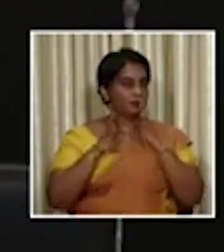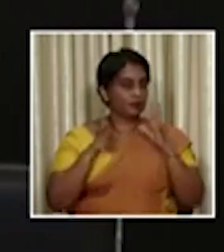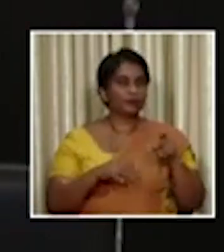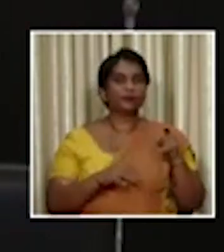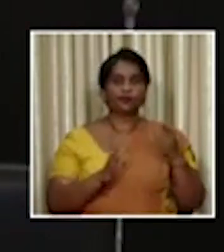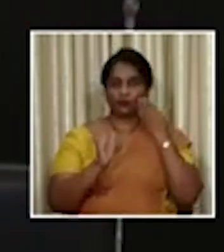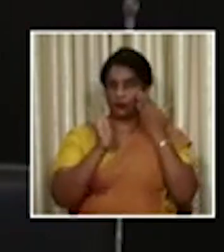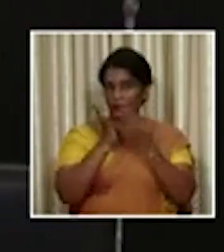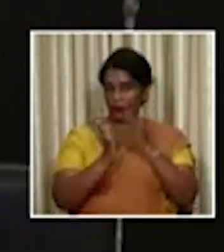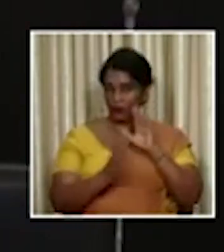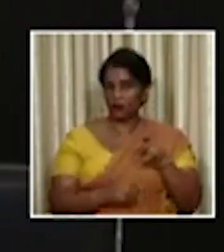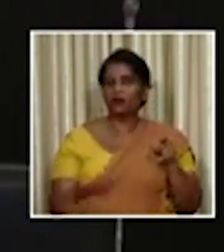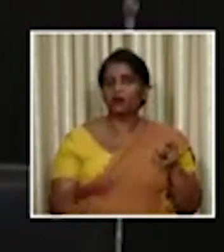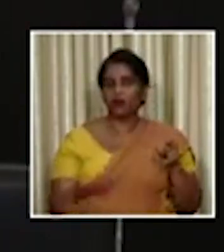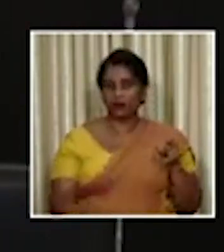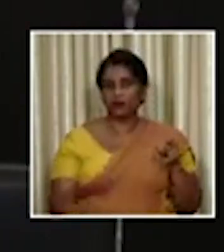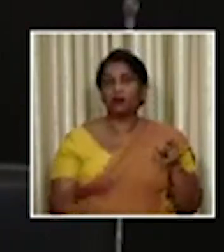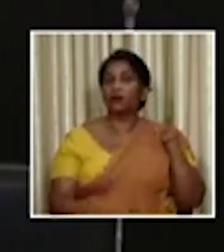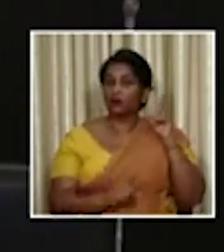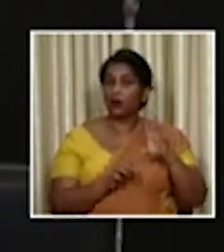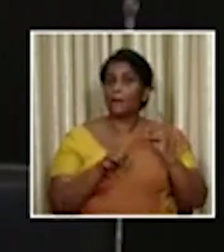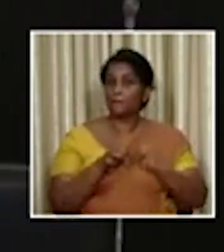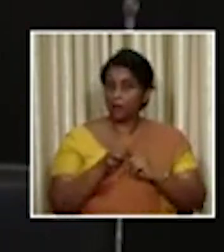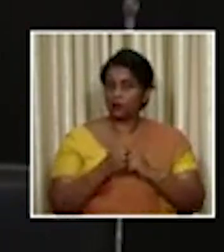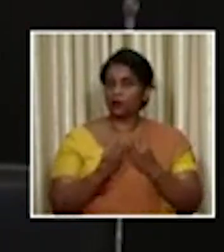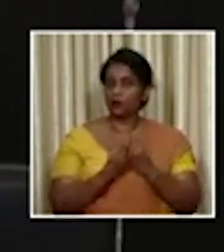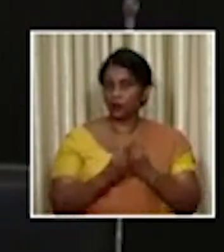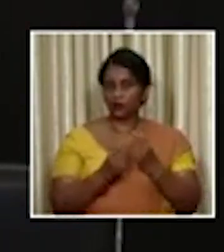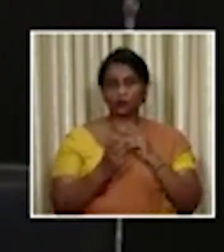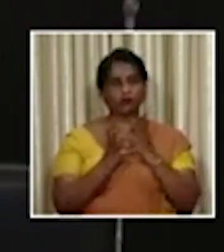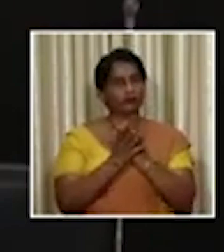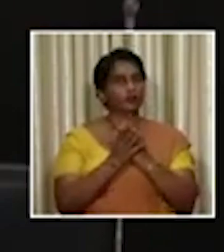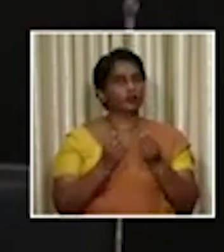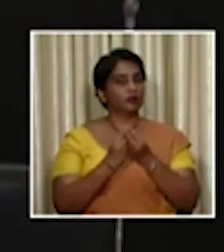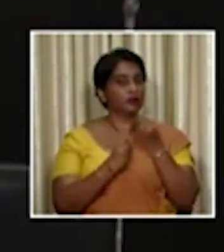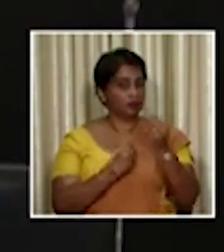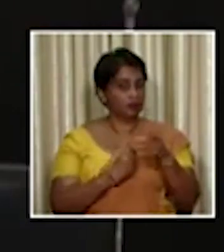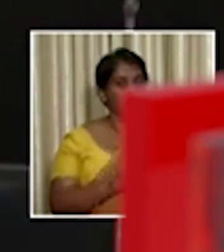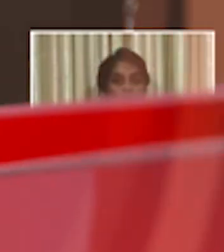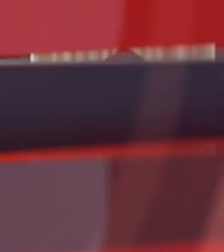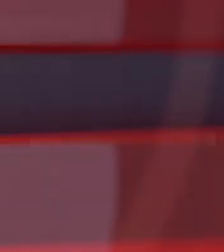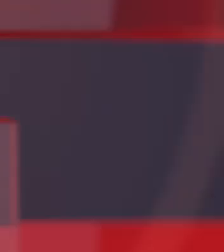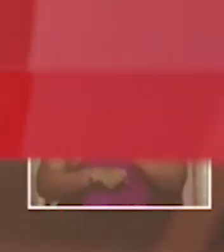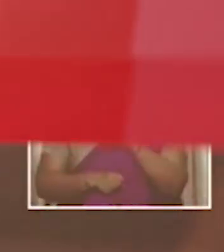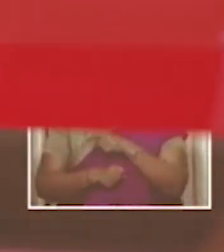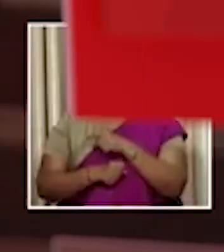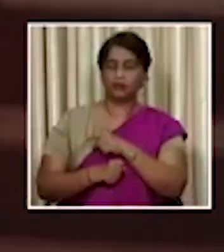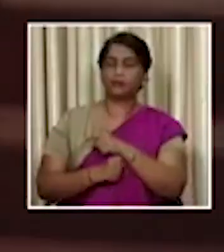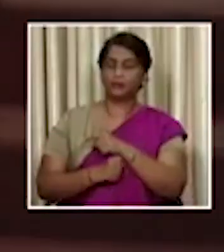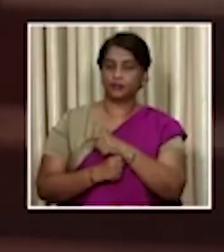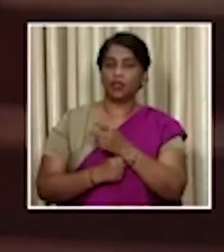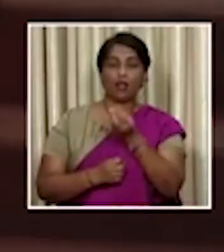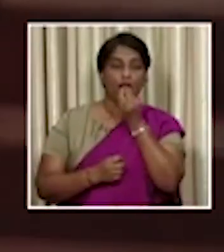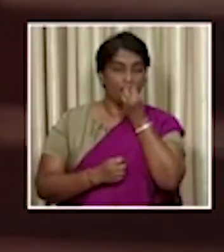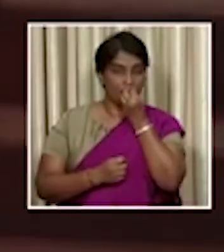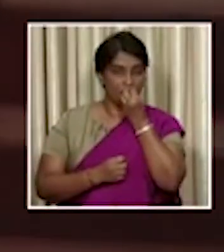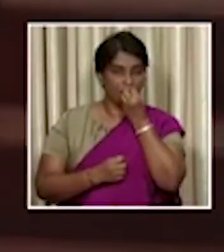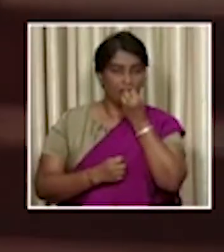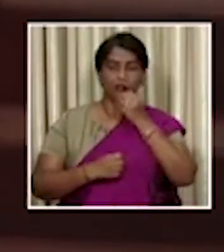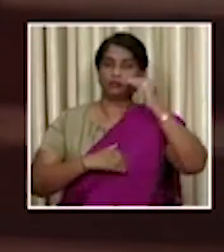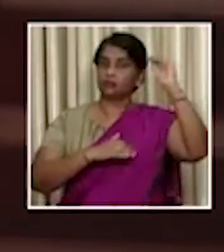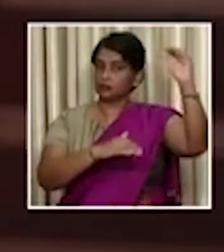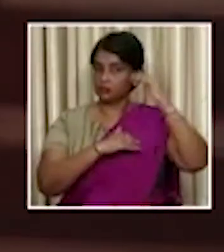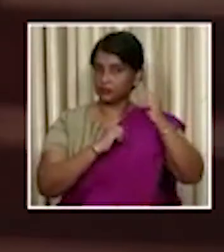ஒரு தீர்மானத்திற்கும் எதிராக சட்ட நடவடிக்கை எடுக்கப்படாது என அமைச்சர் லால்கந்த தெரிவித்துள்ளார் கணக்கு வாக்கு பணத்தை